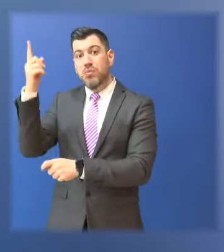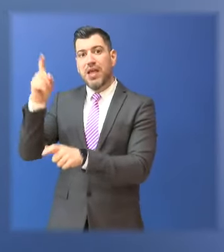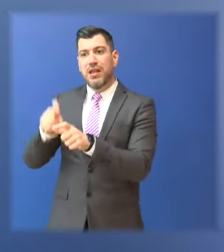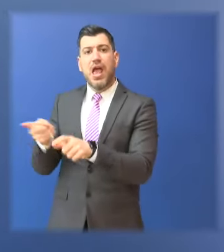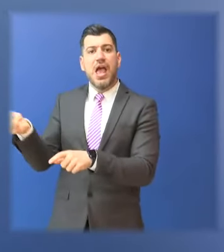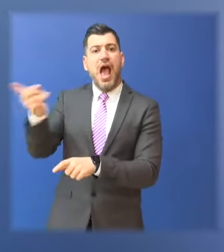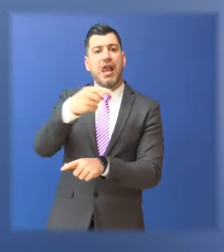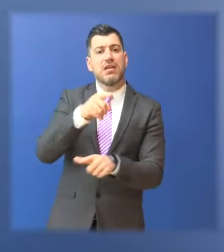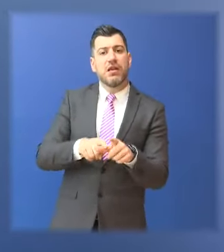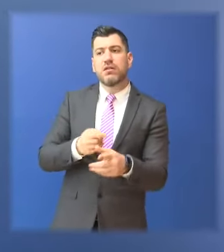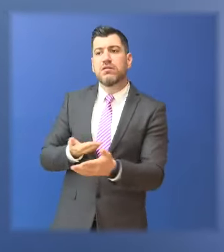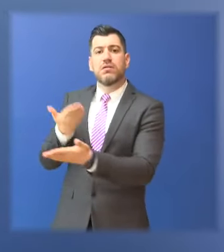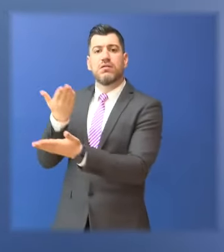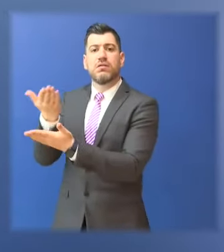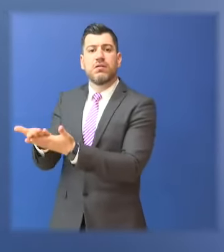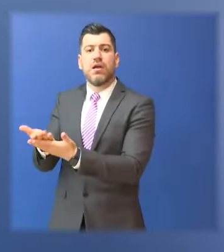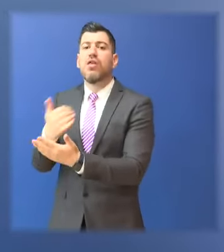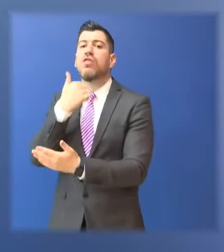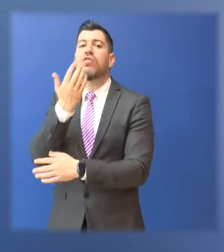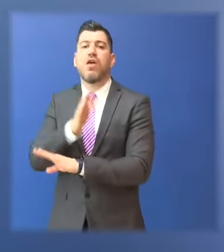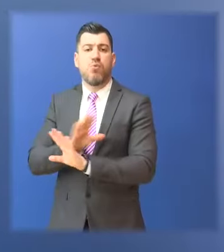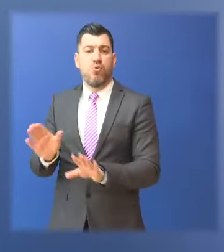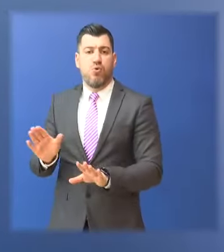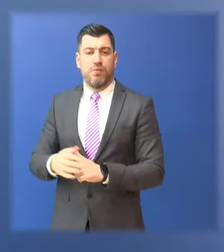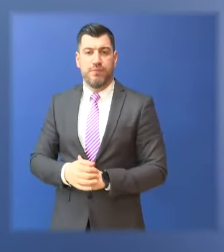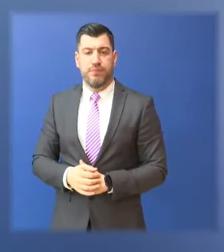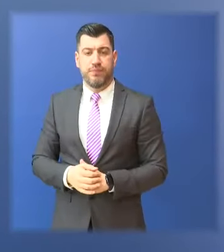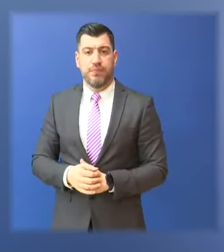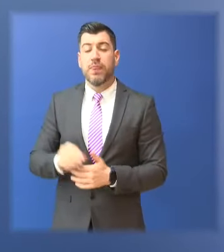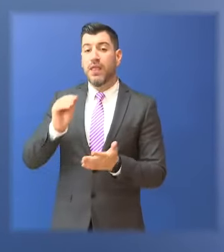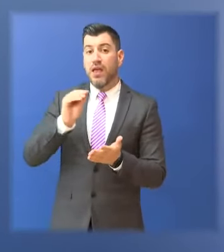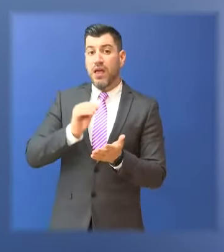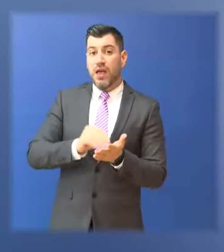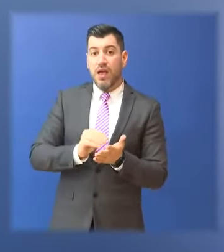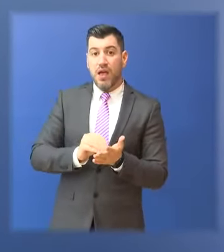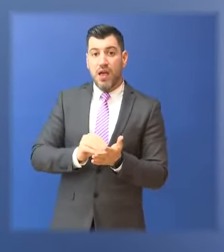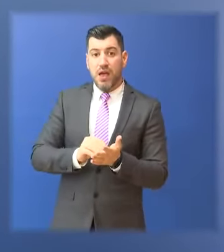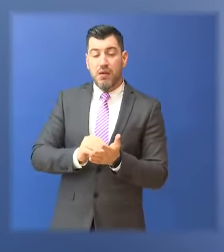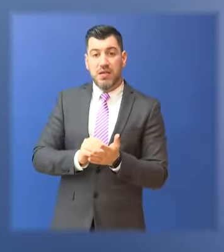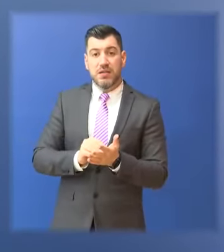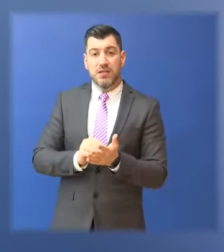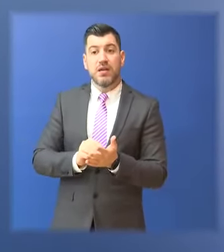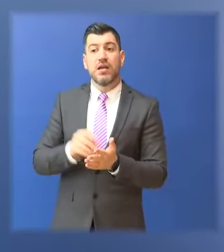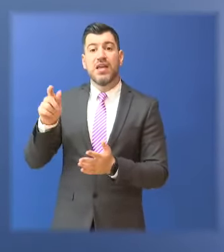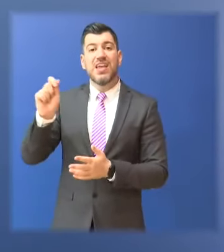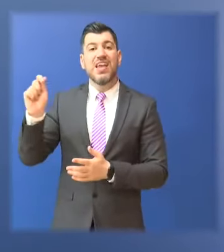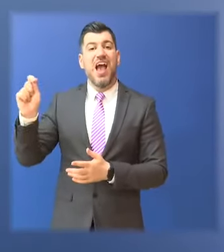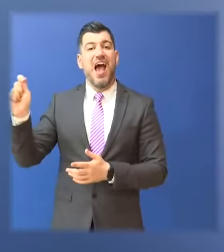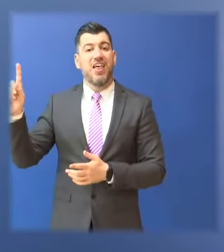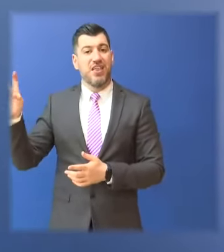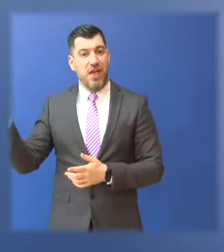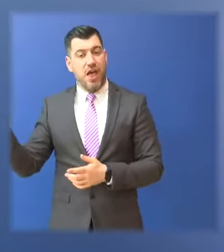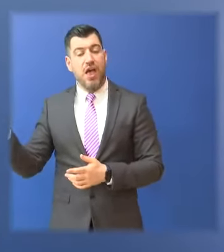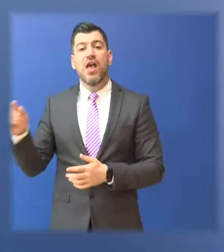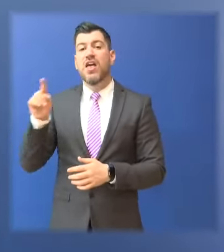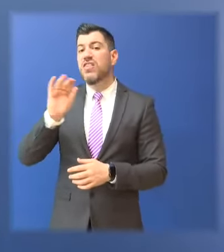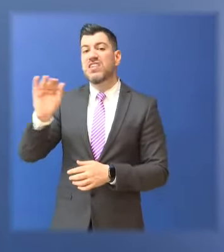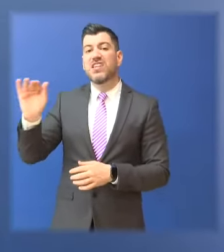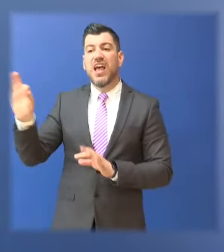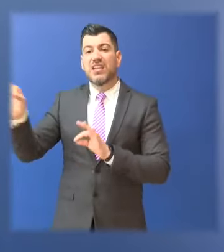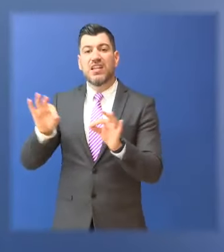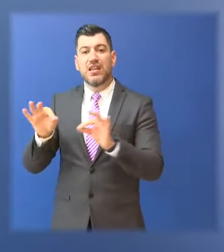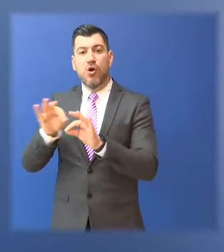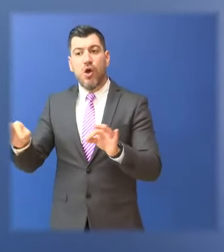η ΑΔΕ δεν ζητά κτίριο με προσδιορισμό από τόσα έως τόσα τετραγωνικά, αλλά τα προσδιορίζει επακριβώς. Σε όλες